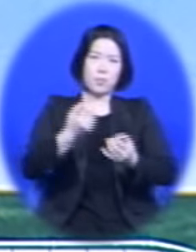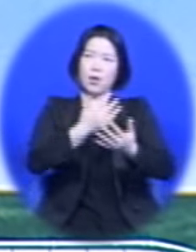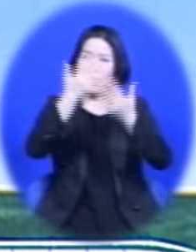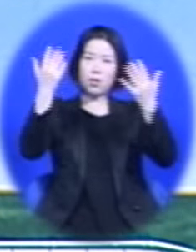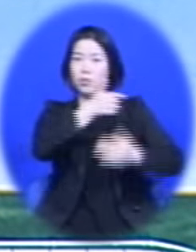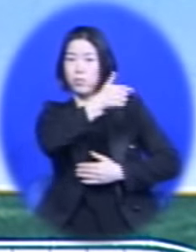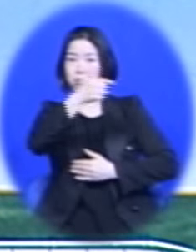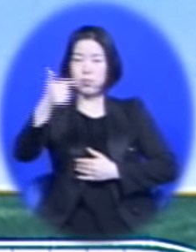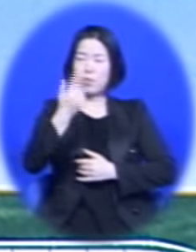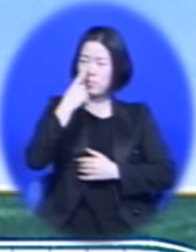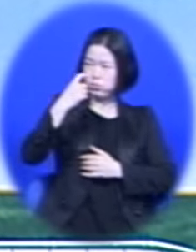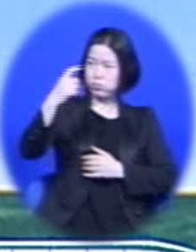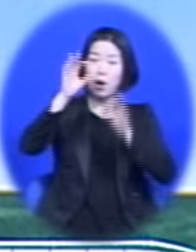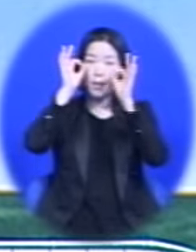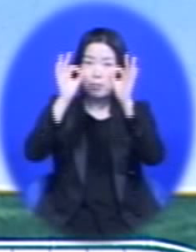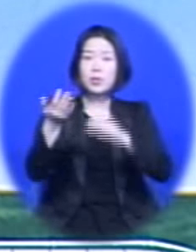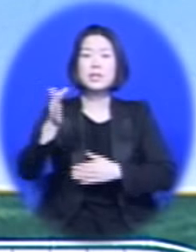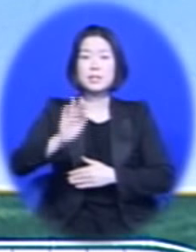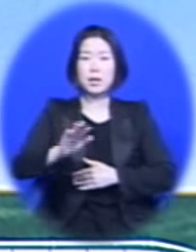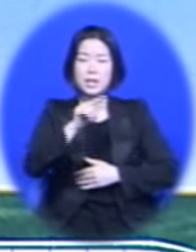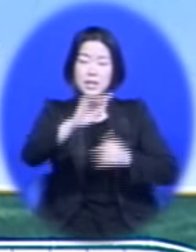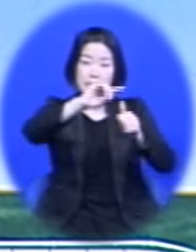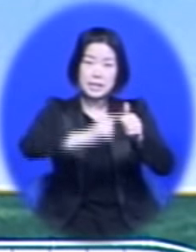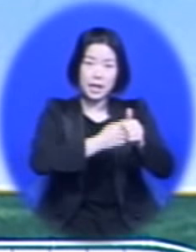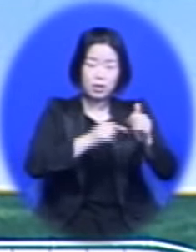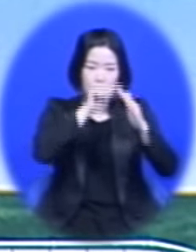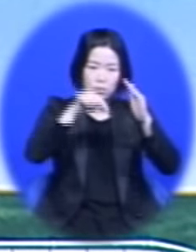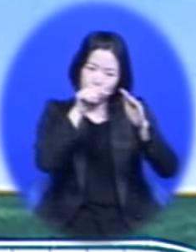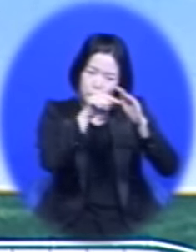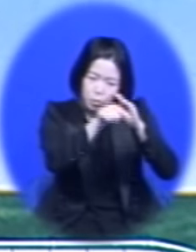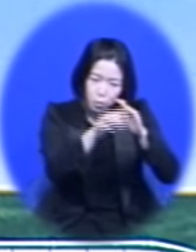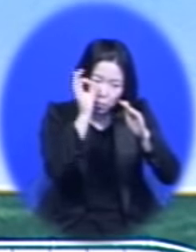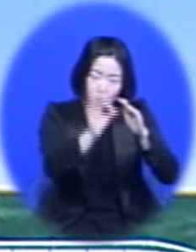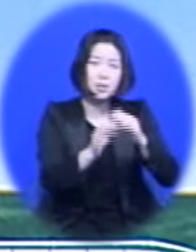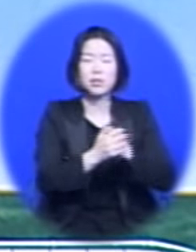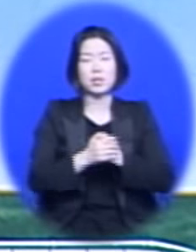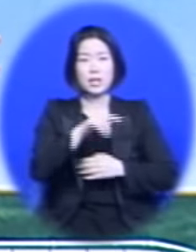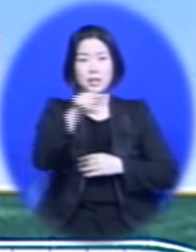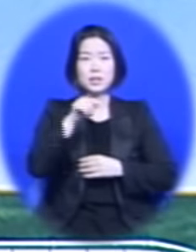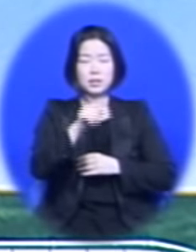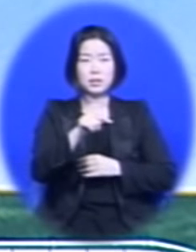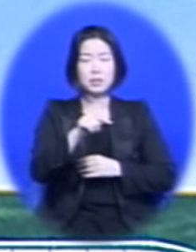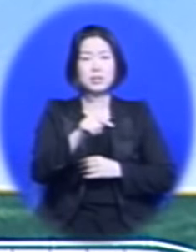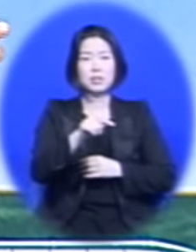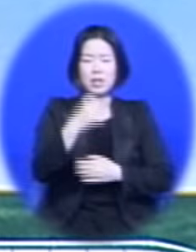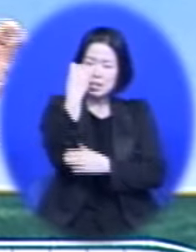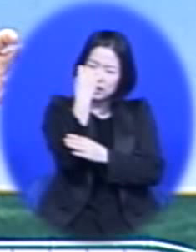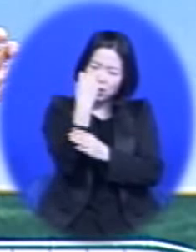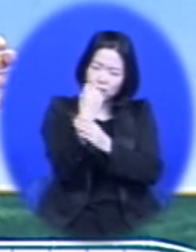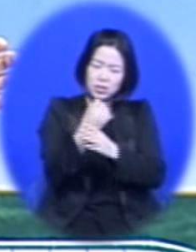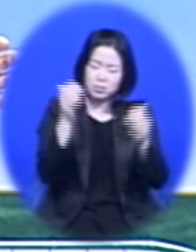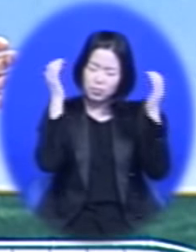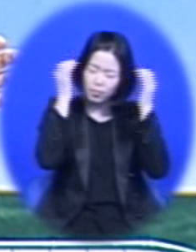보이고 멋있어 보이지만 이 자연 속으로 들어가 보면 그들은 썩어짐에